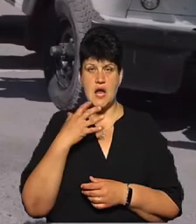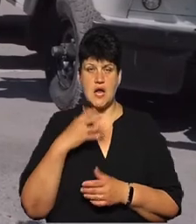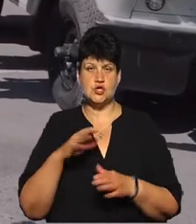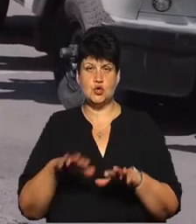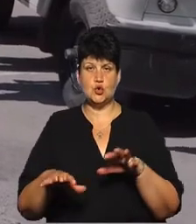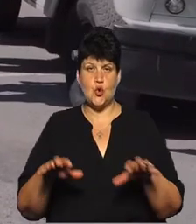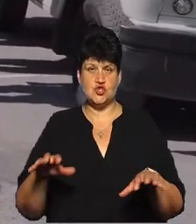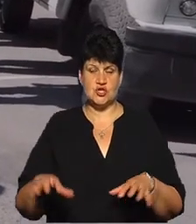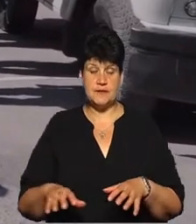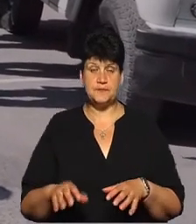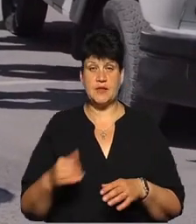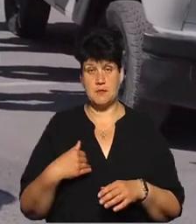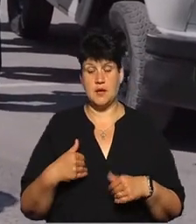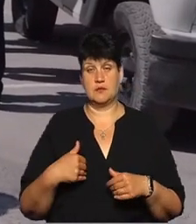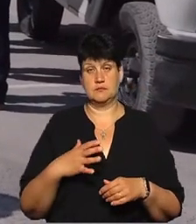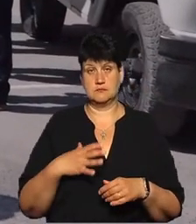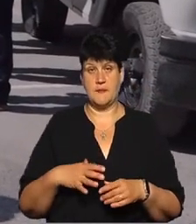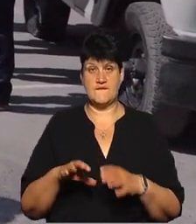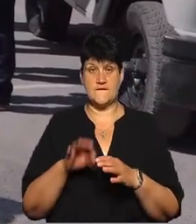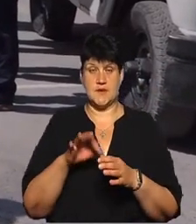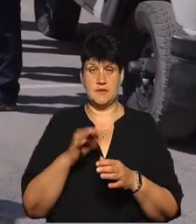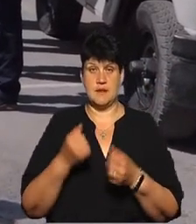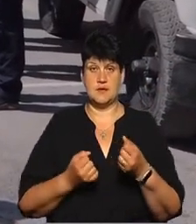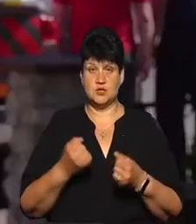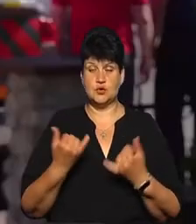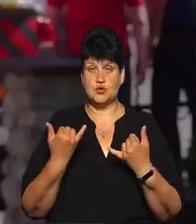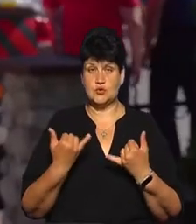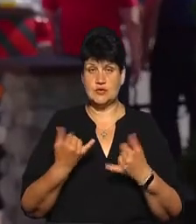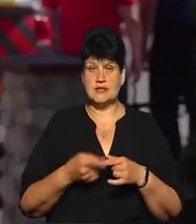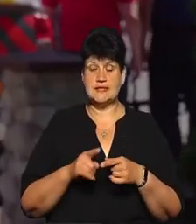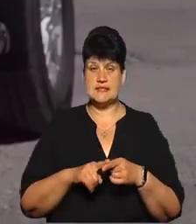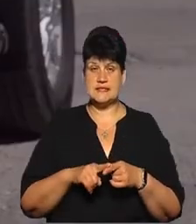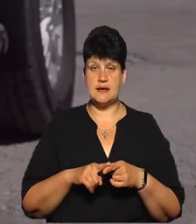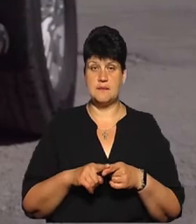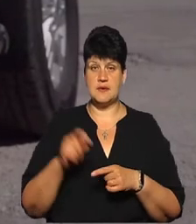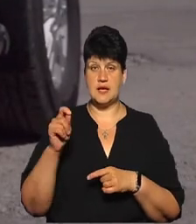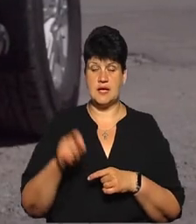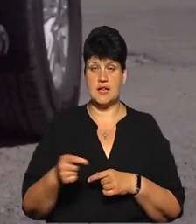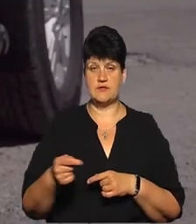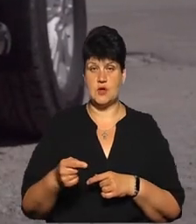Тому ми таку машину підібрали і сьогодні ця машина приїхала в Тернопіль.